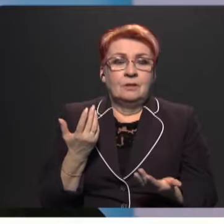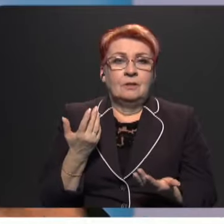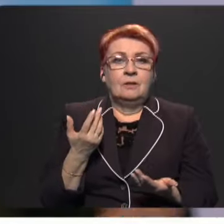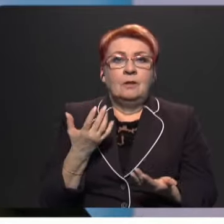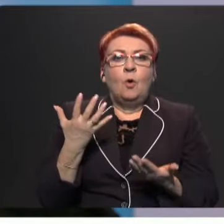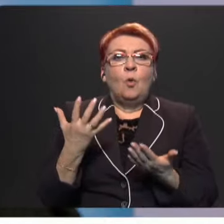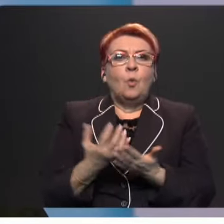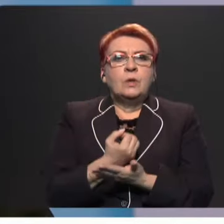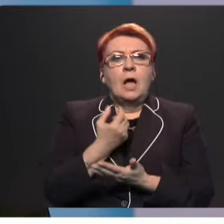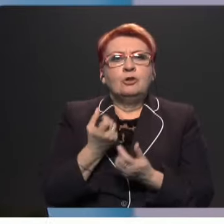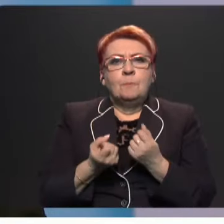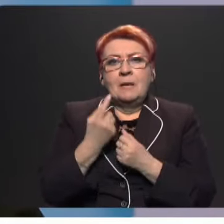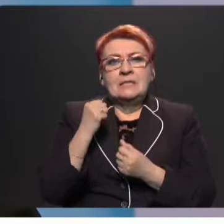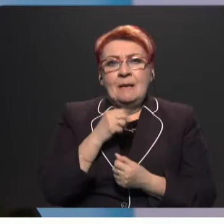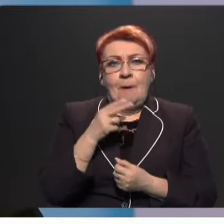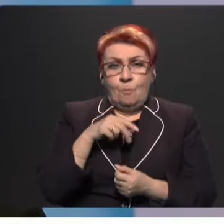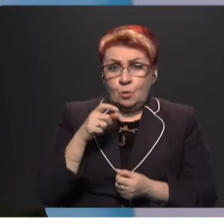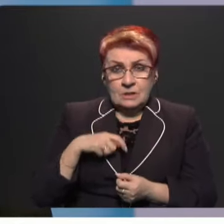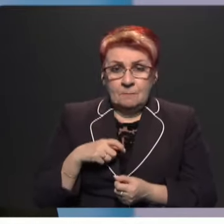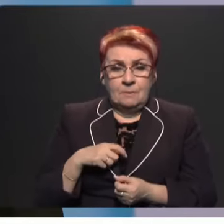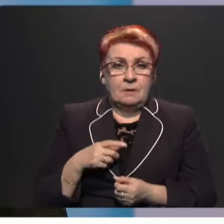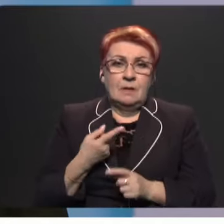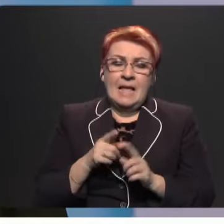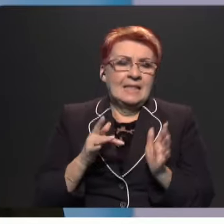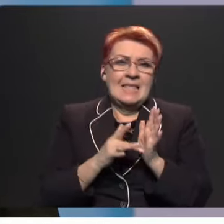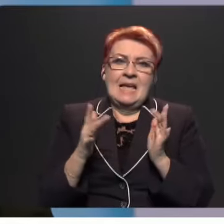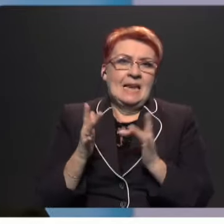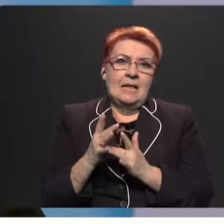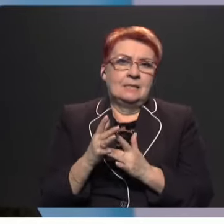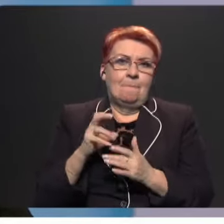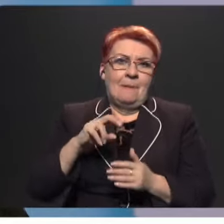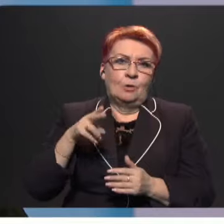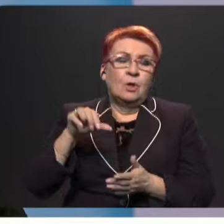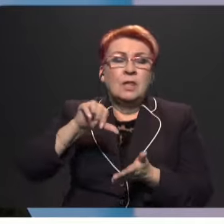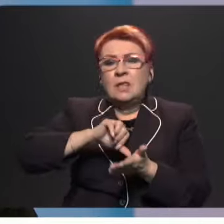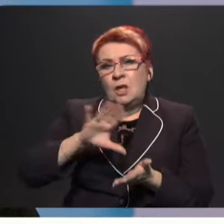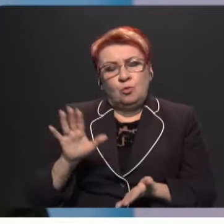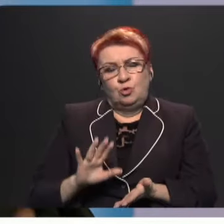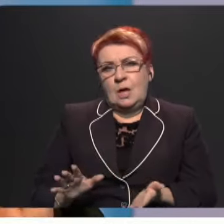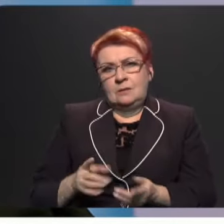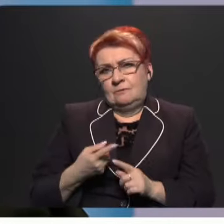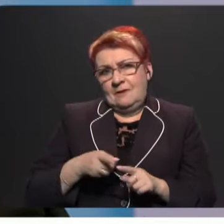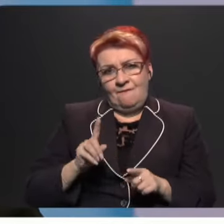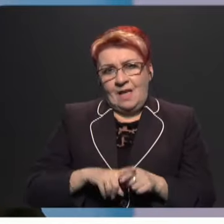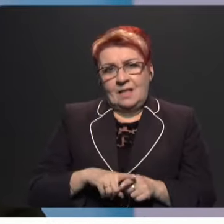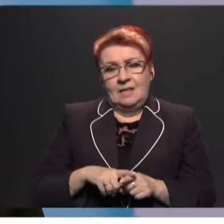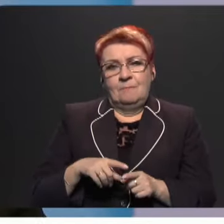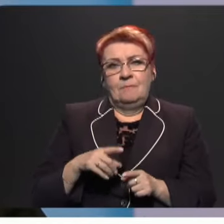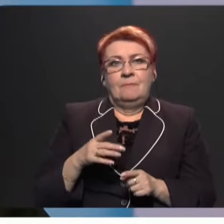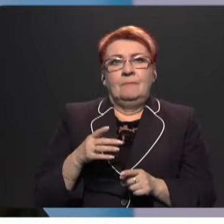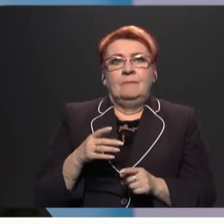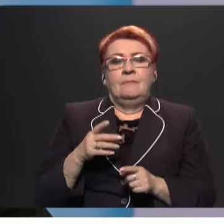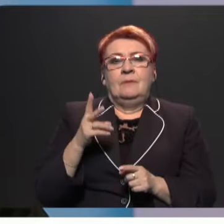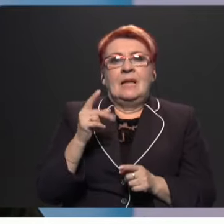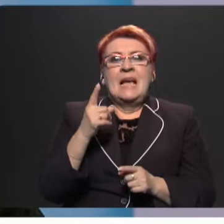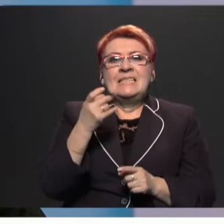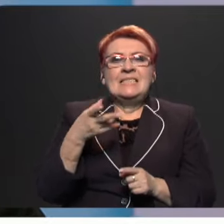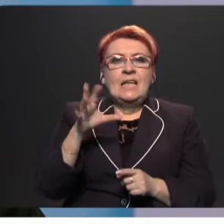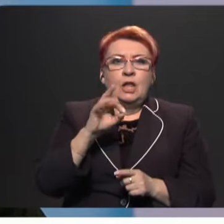удача к тебе придет сама по себе, то это вообще не христианский подход. Поэтому не участвуйте в никаких лотереях, ни в каких казино, ни во